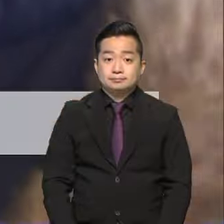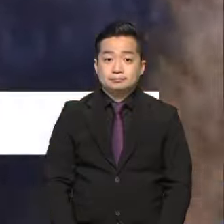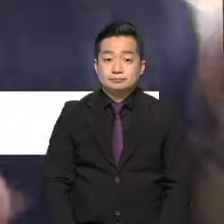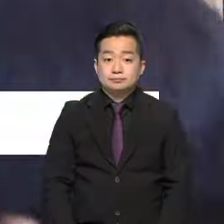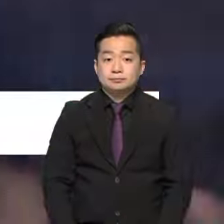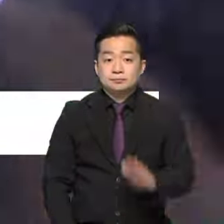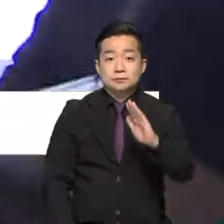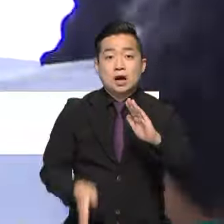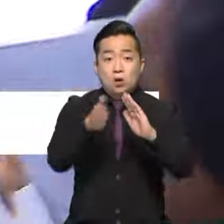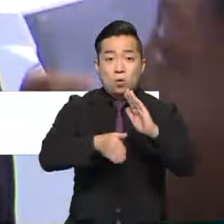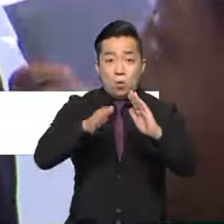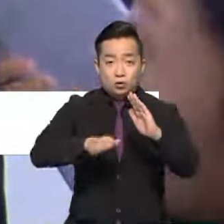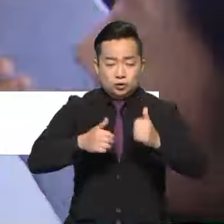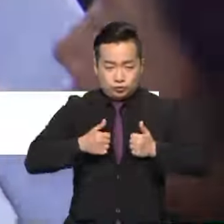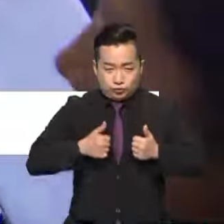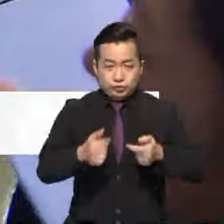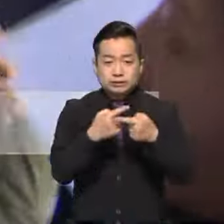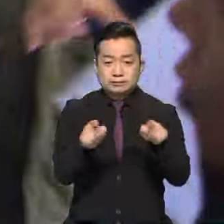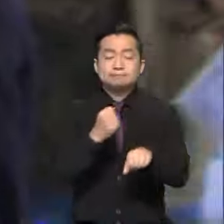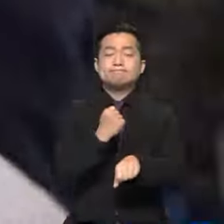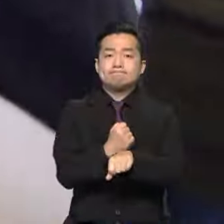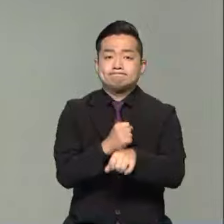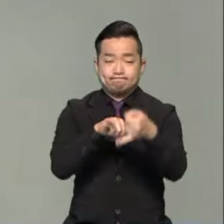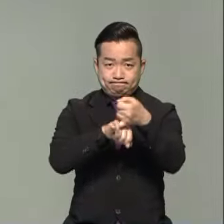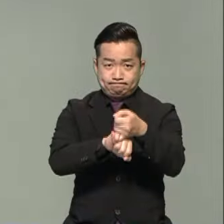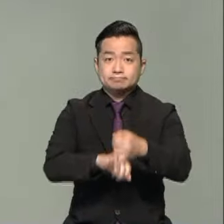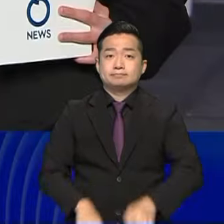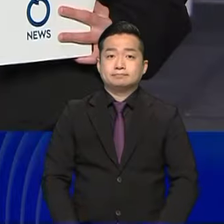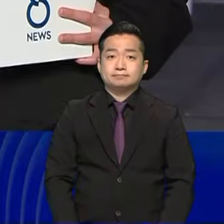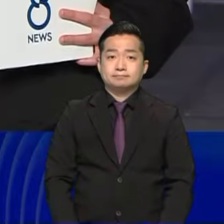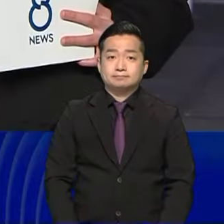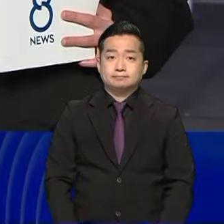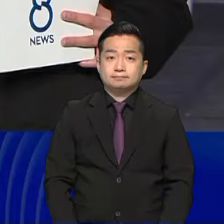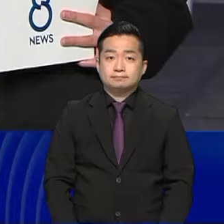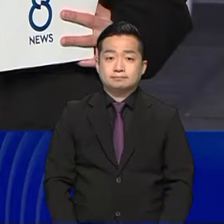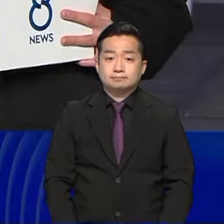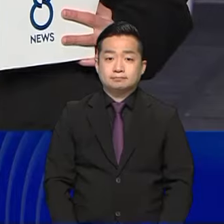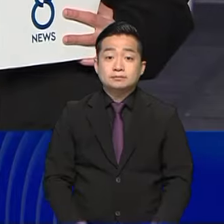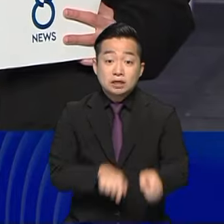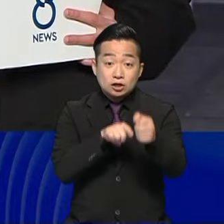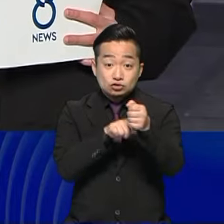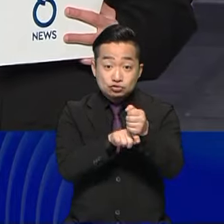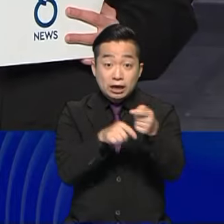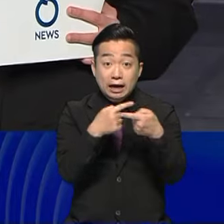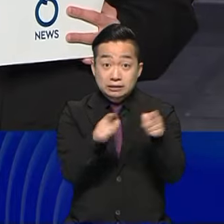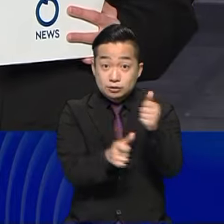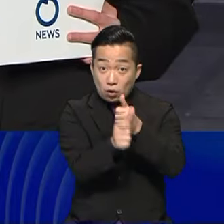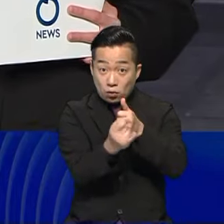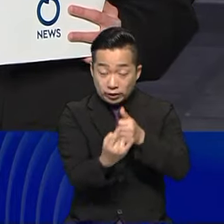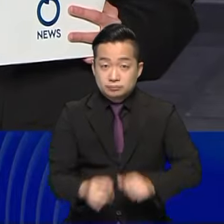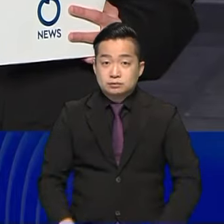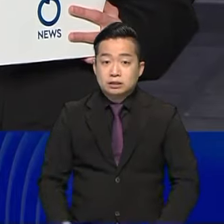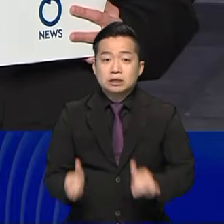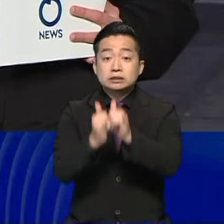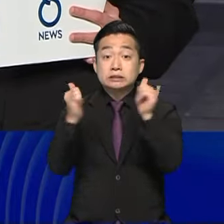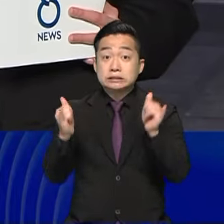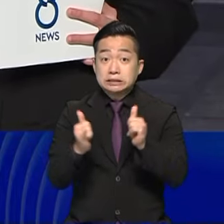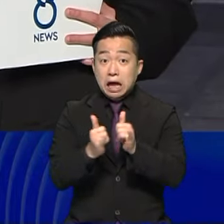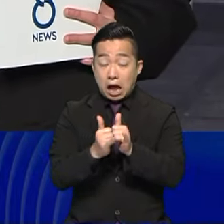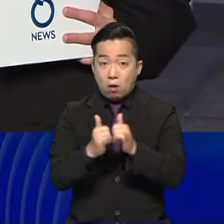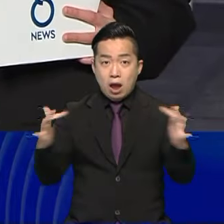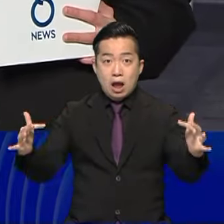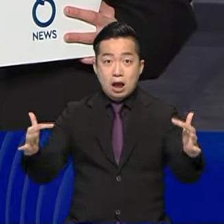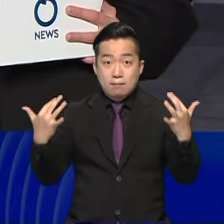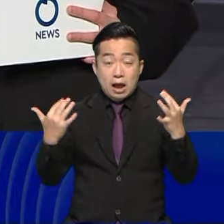공정하고 충실하게 심의하도록 하겠습니다 수사심의 위원회는 사회적 이목이 집중되는